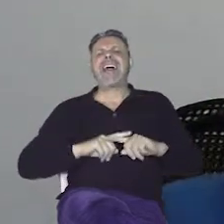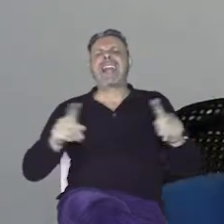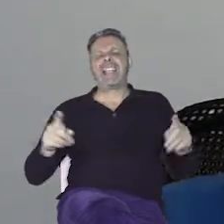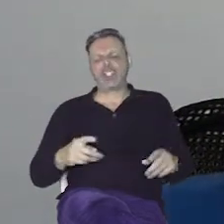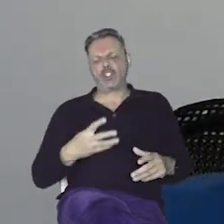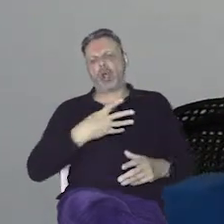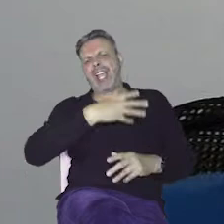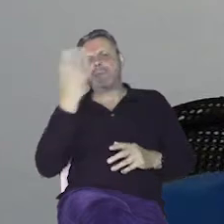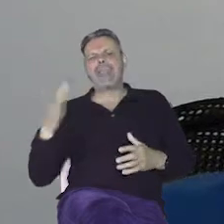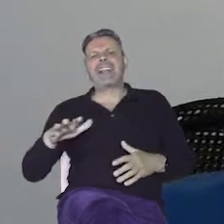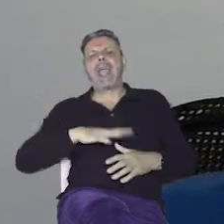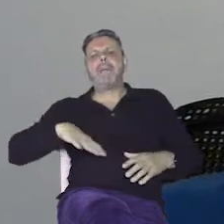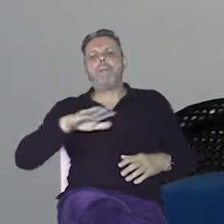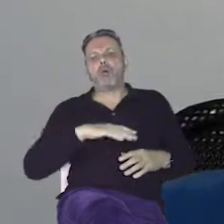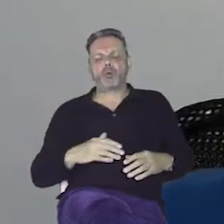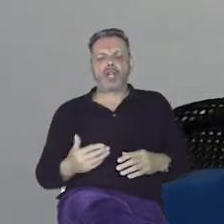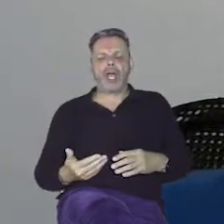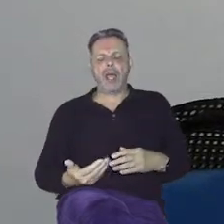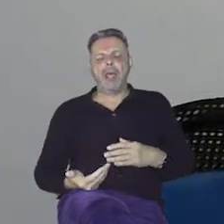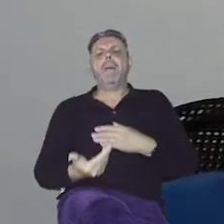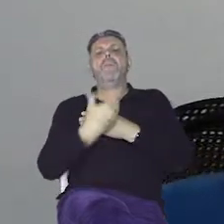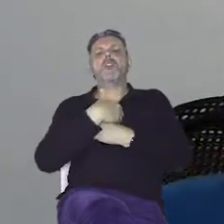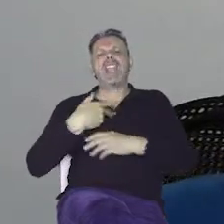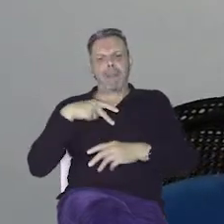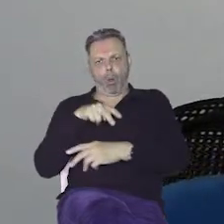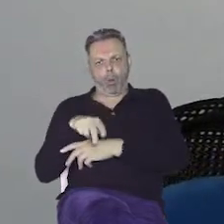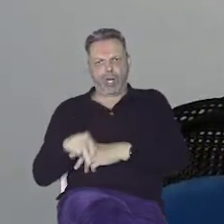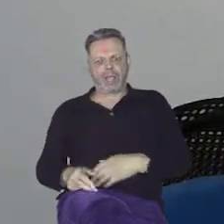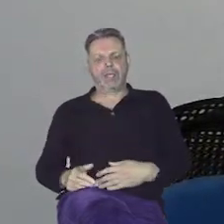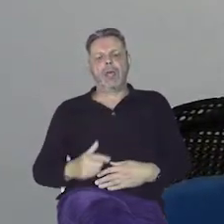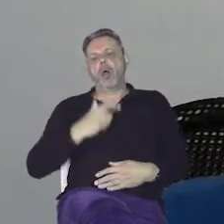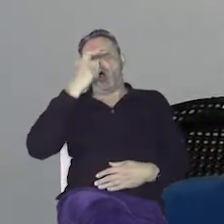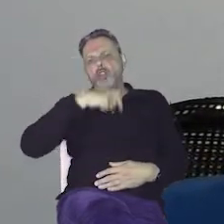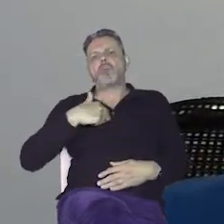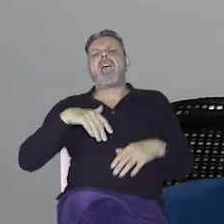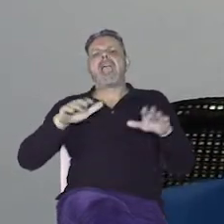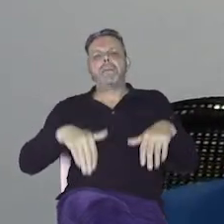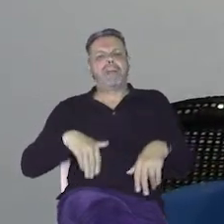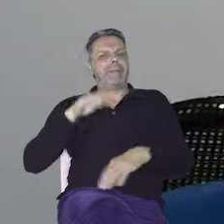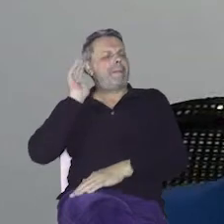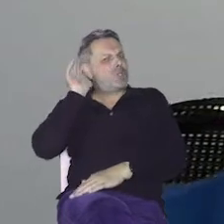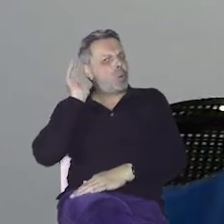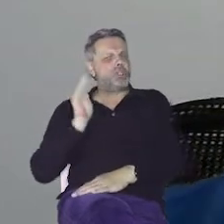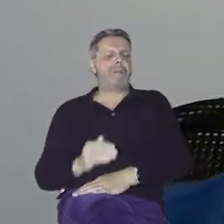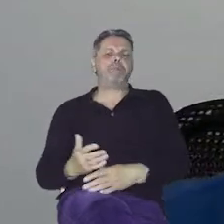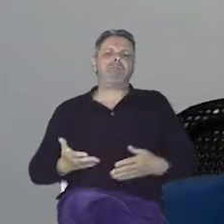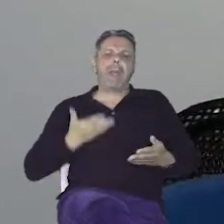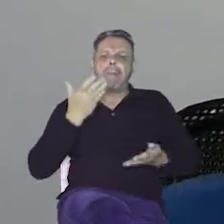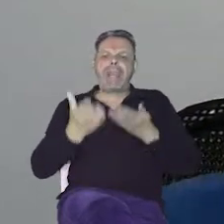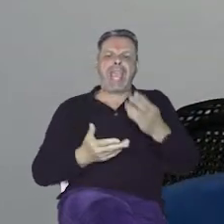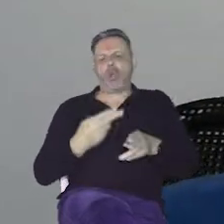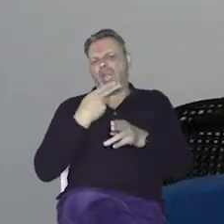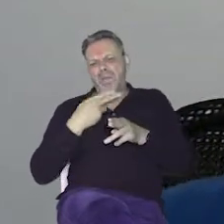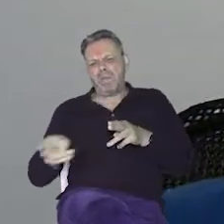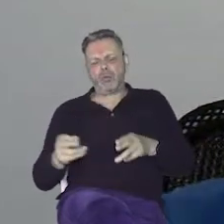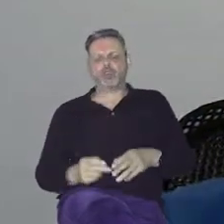i područja dođe u moj ured. Osobno ih primam, slušam prijedloge, pritužbe,